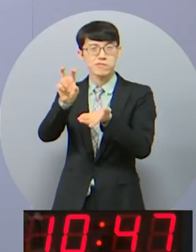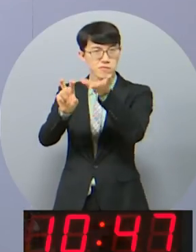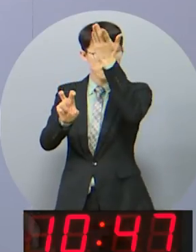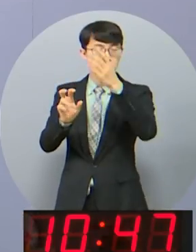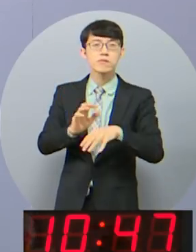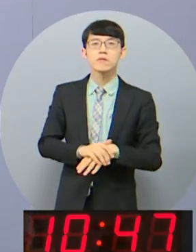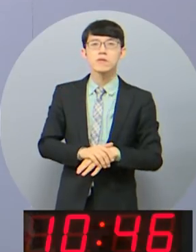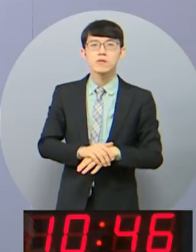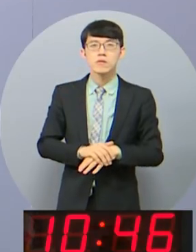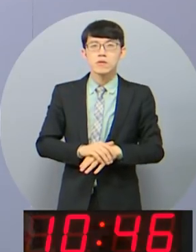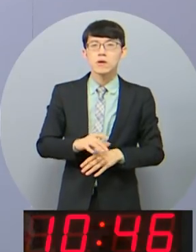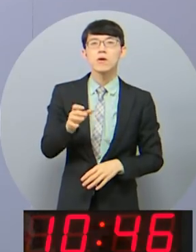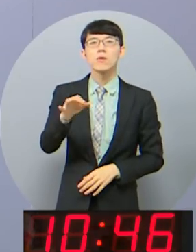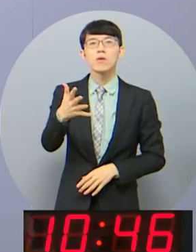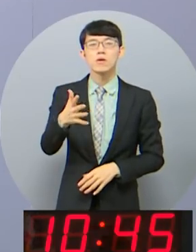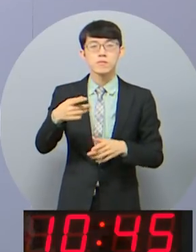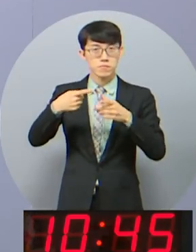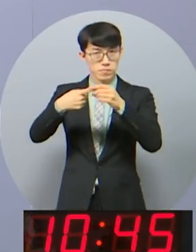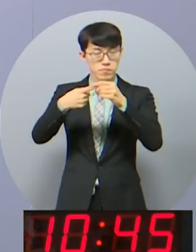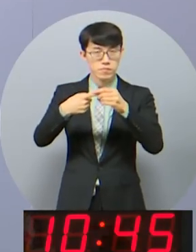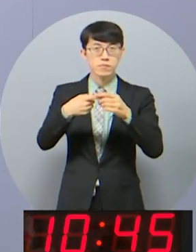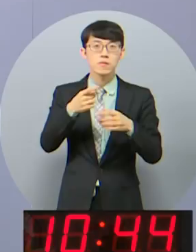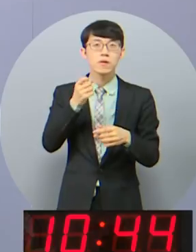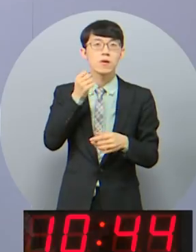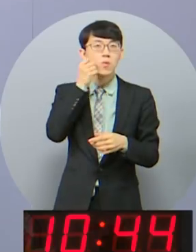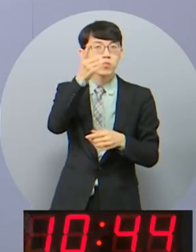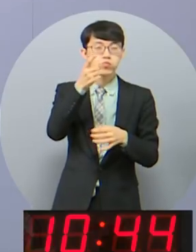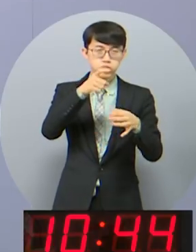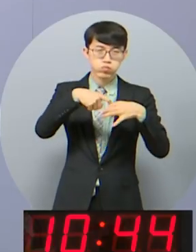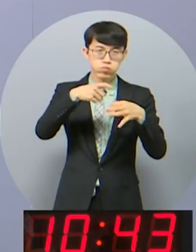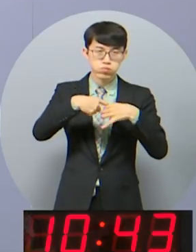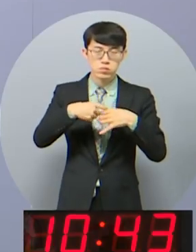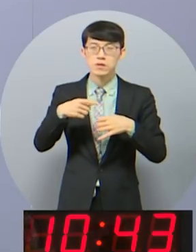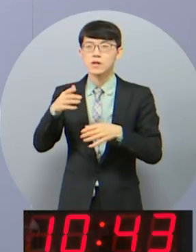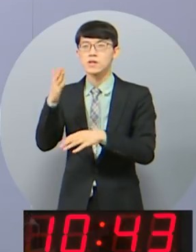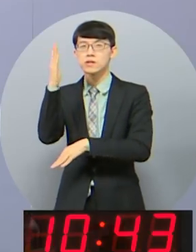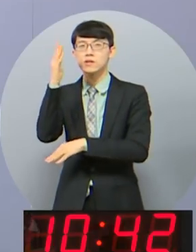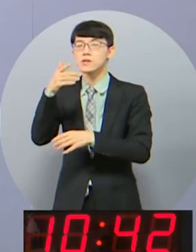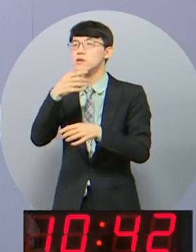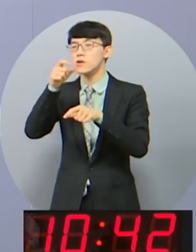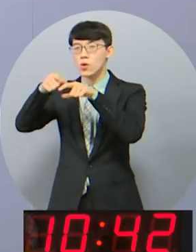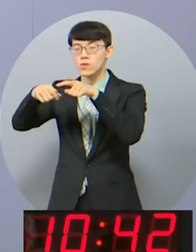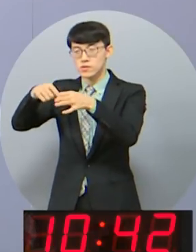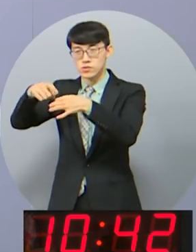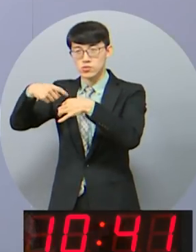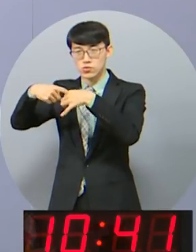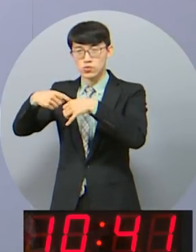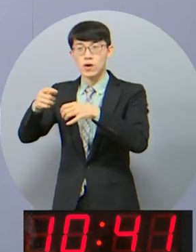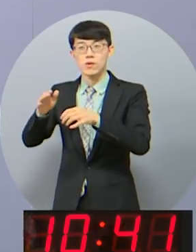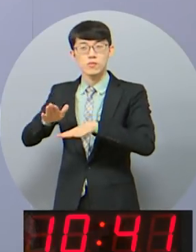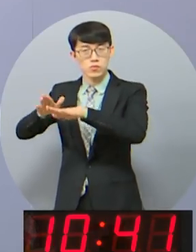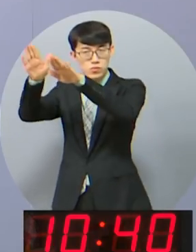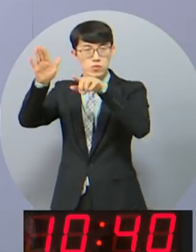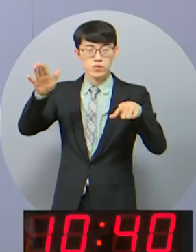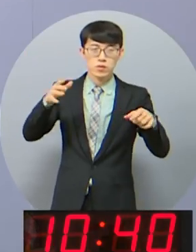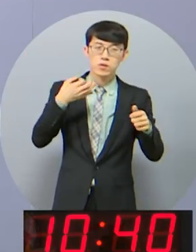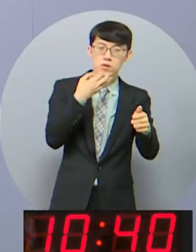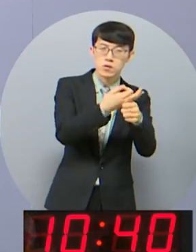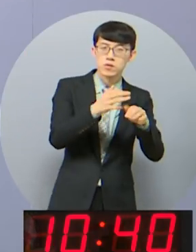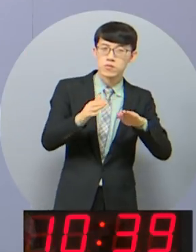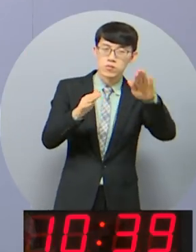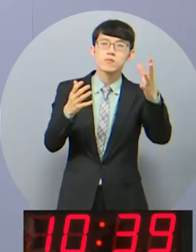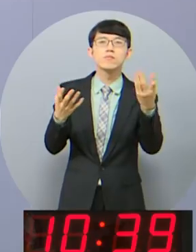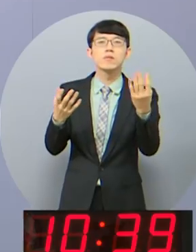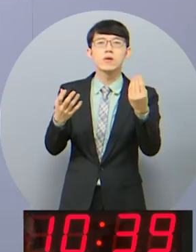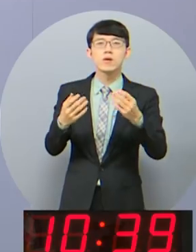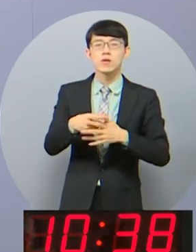一，薪资成长不及企业获利成长；第二，2016年通过劳基法